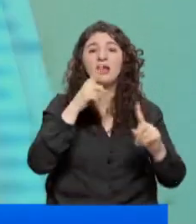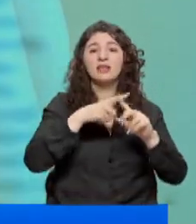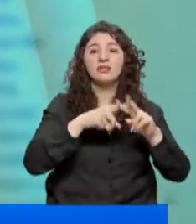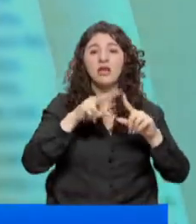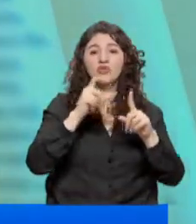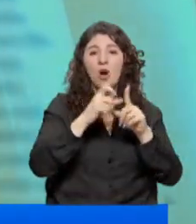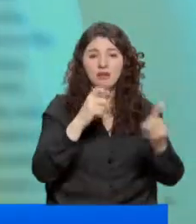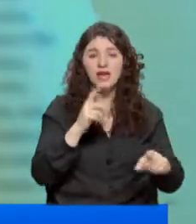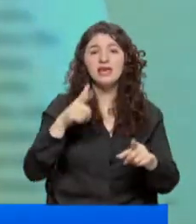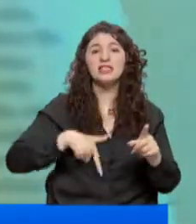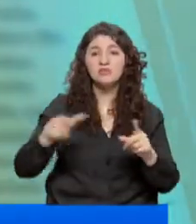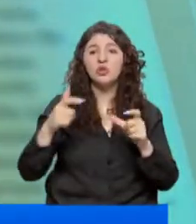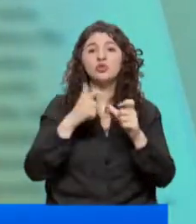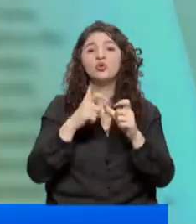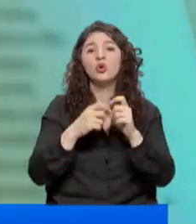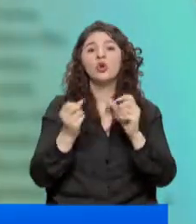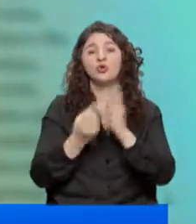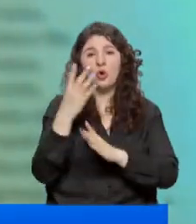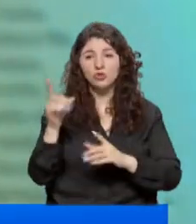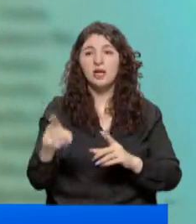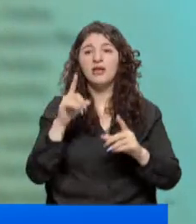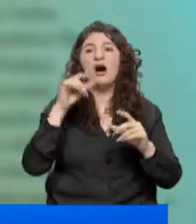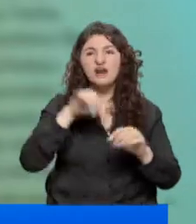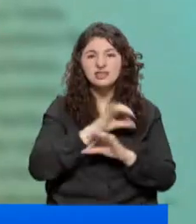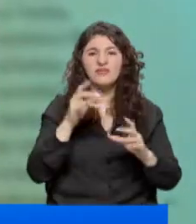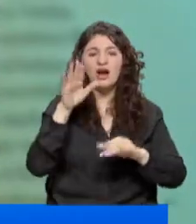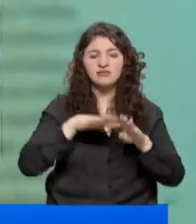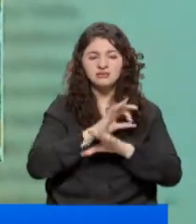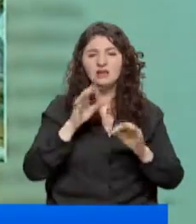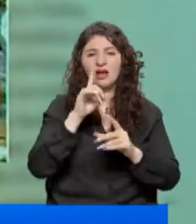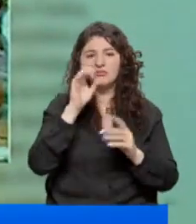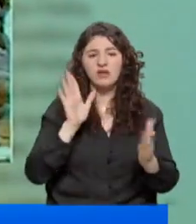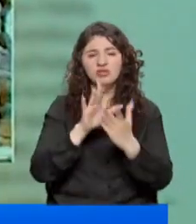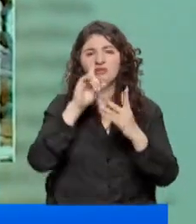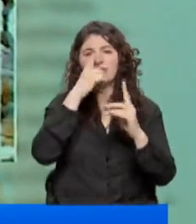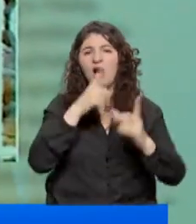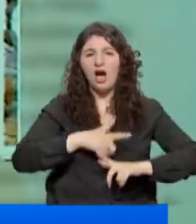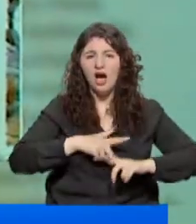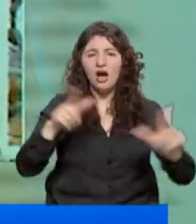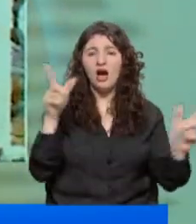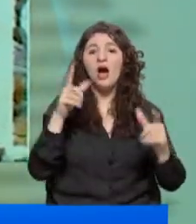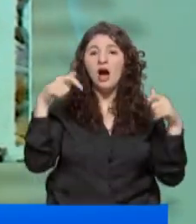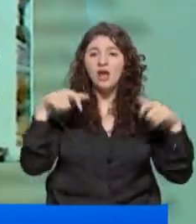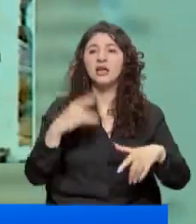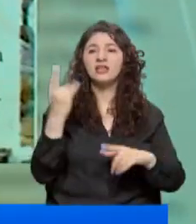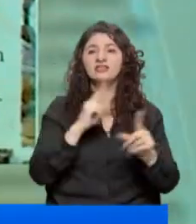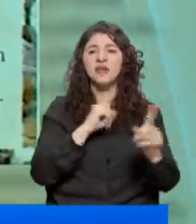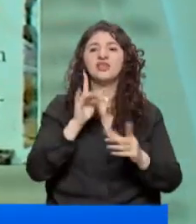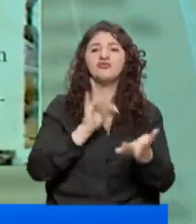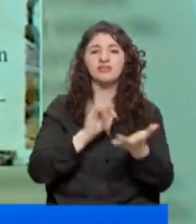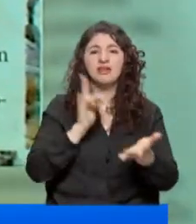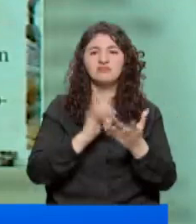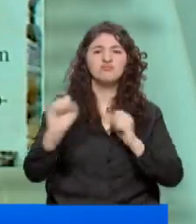tandoğan'dan İzmir'de gündoğdu'dan haksızlığa ve adaletsizliğe karşı Texas oldu alanlardan gezi davası